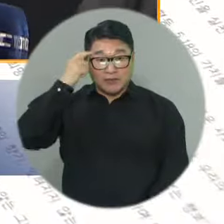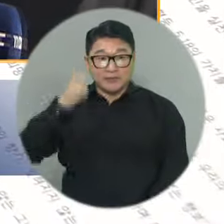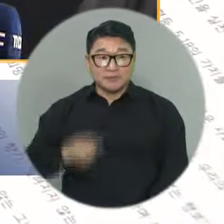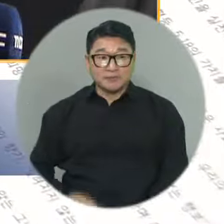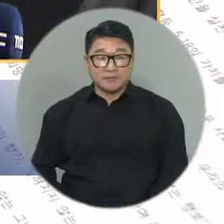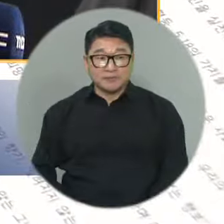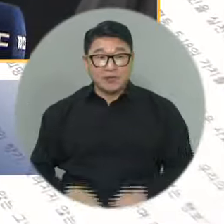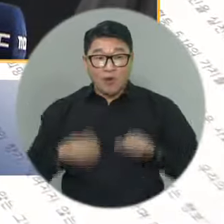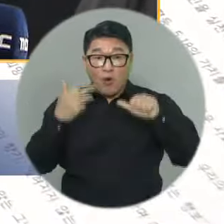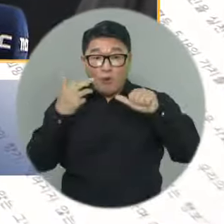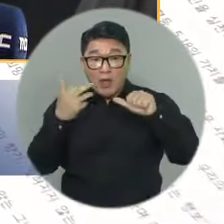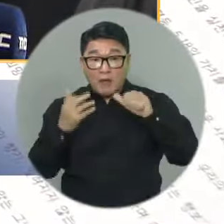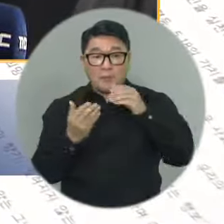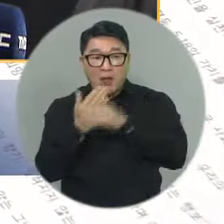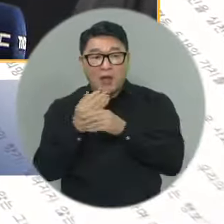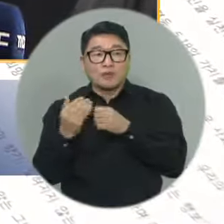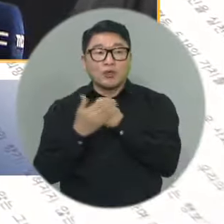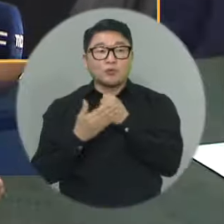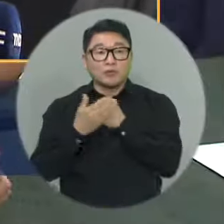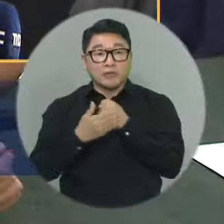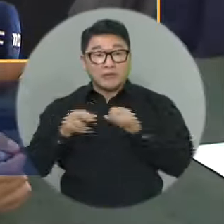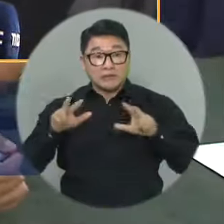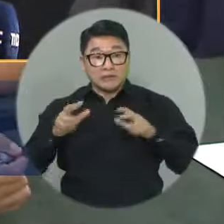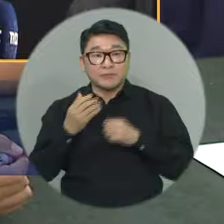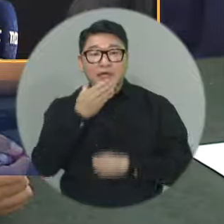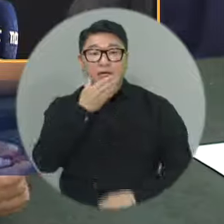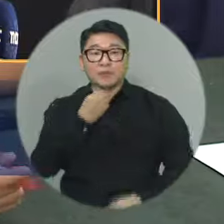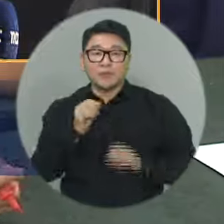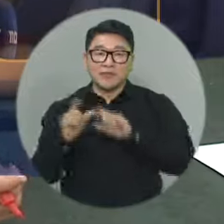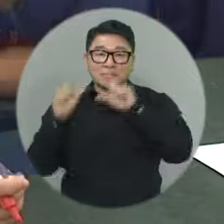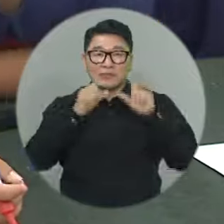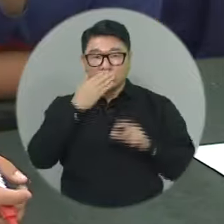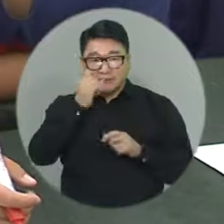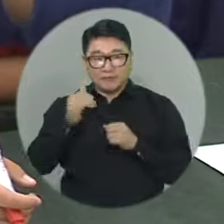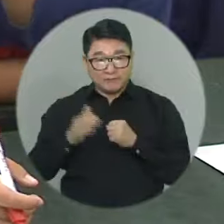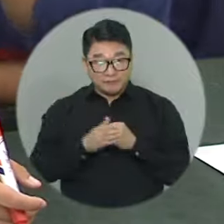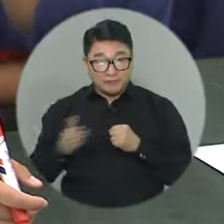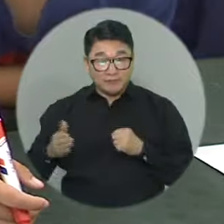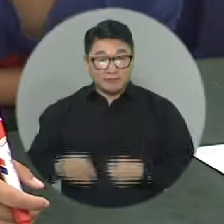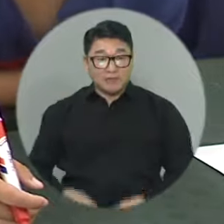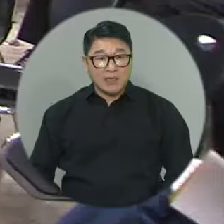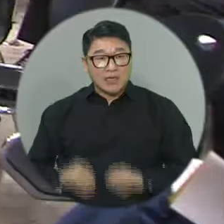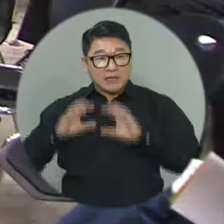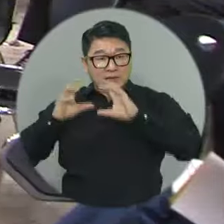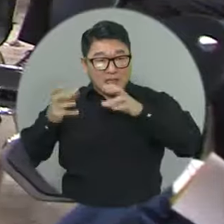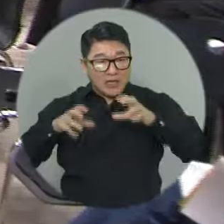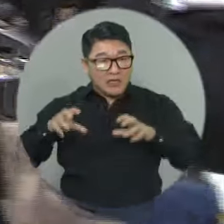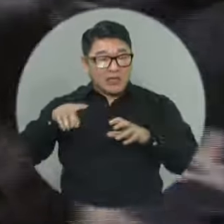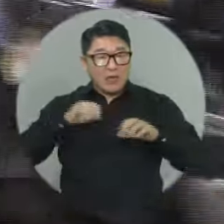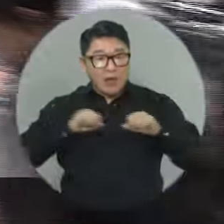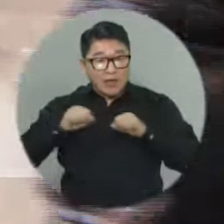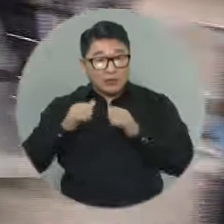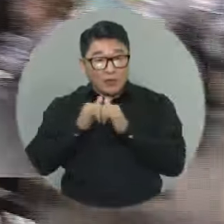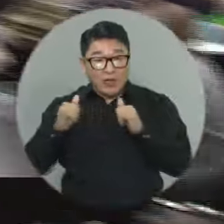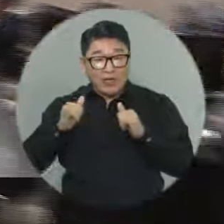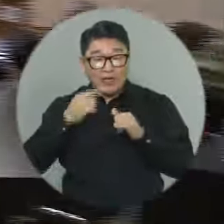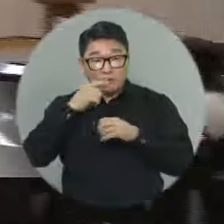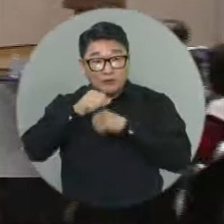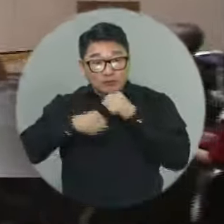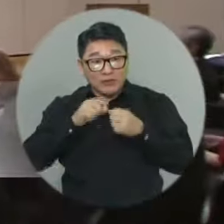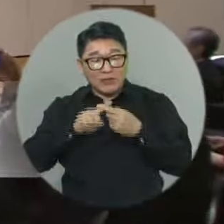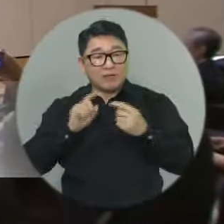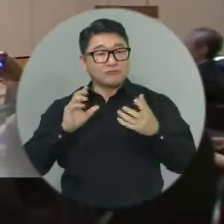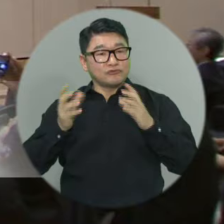생각했습니다. 5.18 사건 덕분에 저희가 행복하게 살 수 있으니까요. 세계 각국의 활동가들과 민주주의에